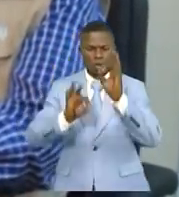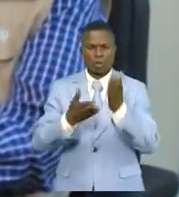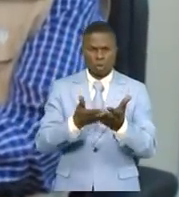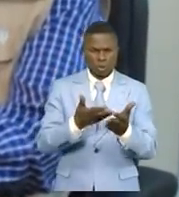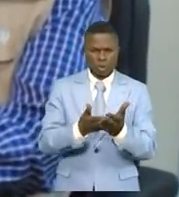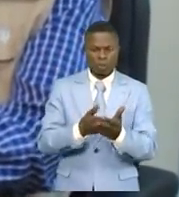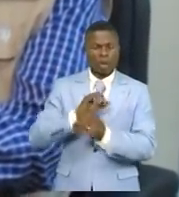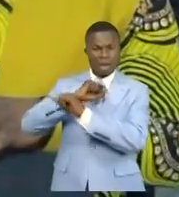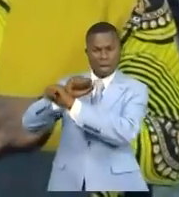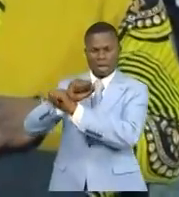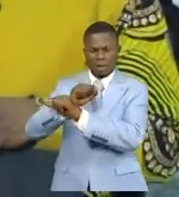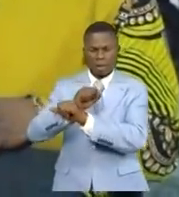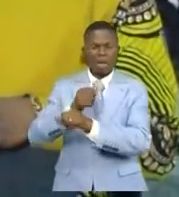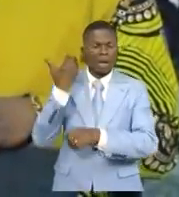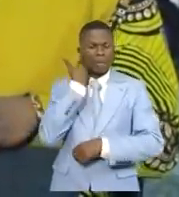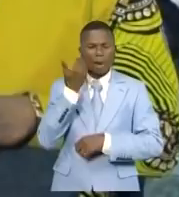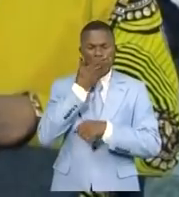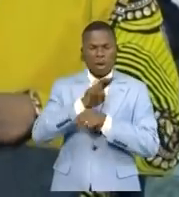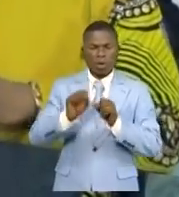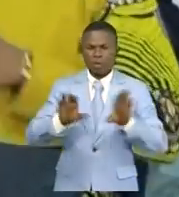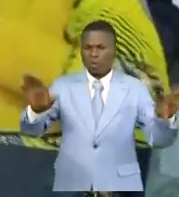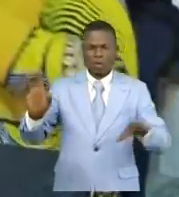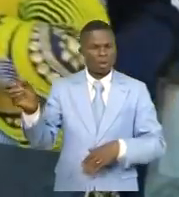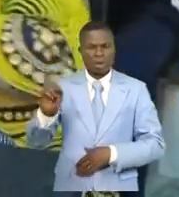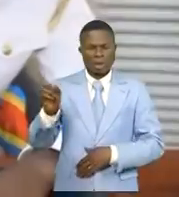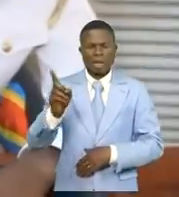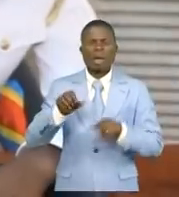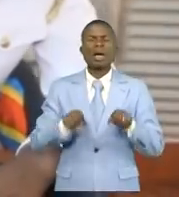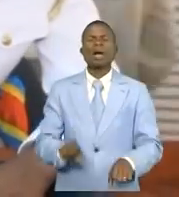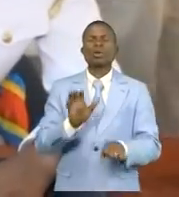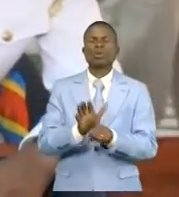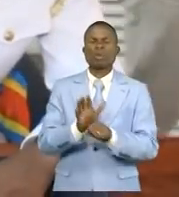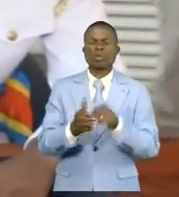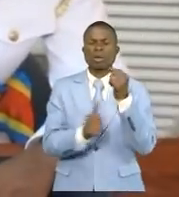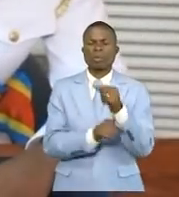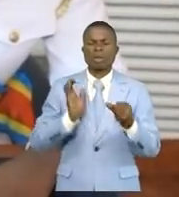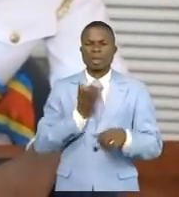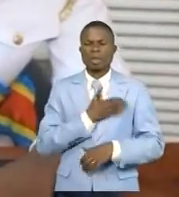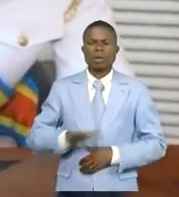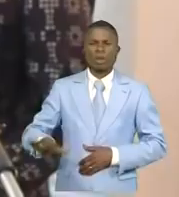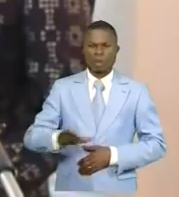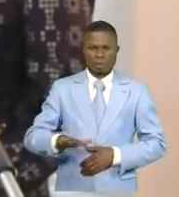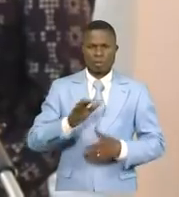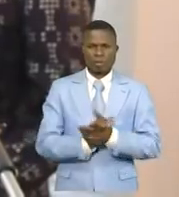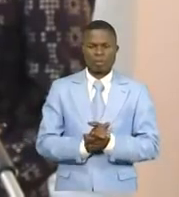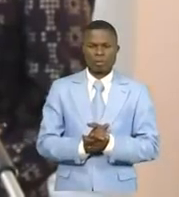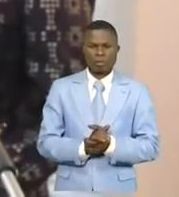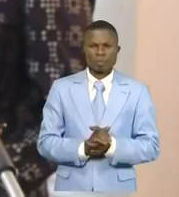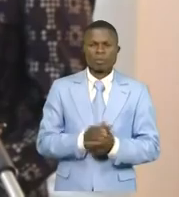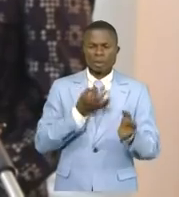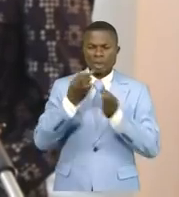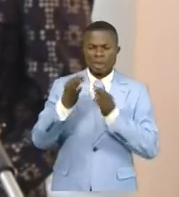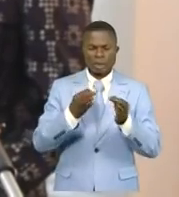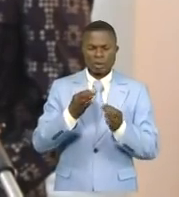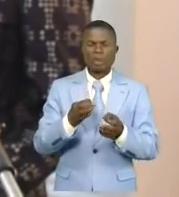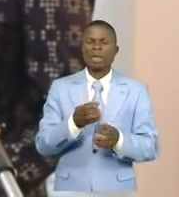barrer la route à la propagation de cette pandémie qui a fait beaucoup de victimes en République démocratique du Congo. Les bulletins épidémiologiques de cette